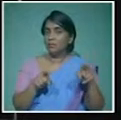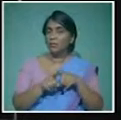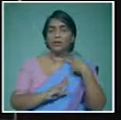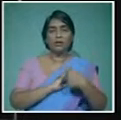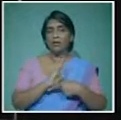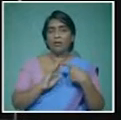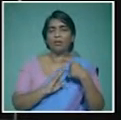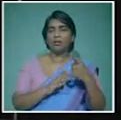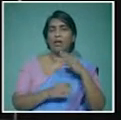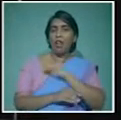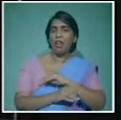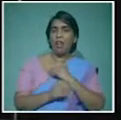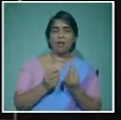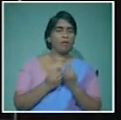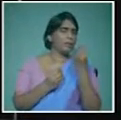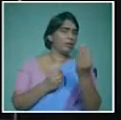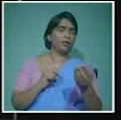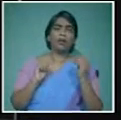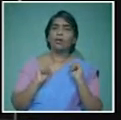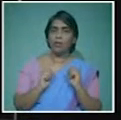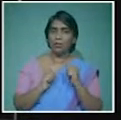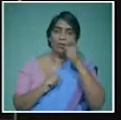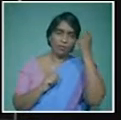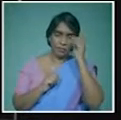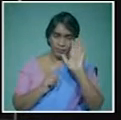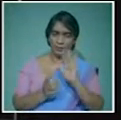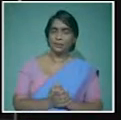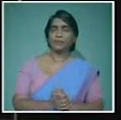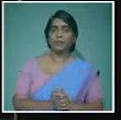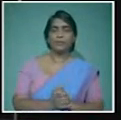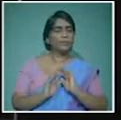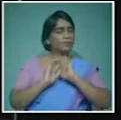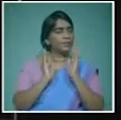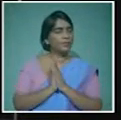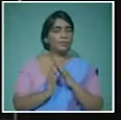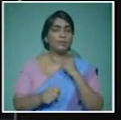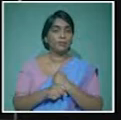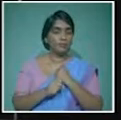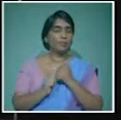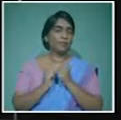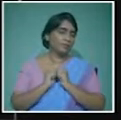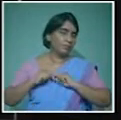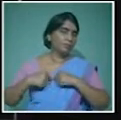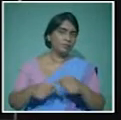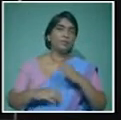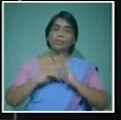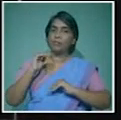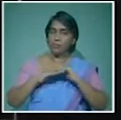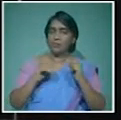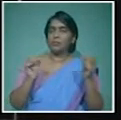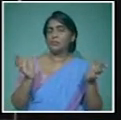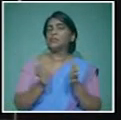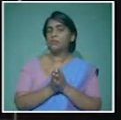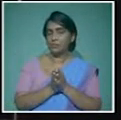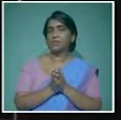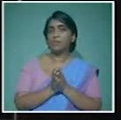රටට කොපමණ ප්‍රතිලාභයක් ලබා දෙනවාද යන්න සොයා බැලීම. සමස්ත රාජ්‍ය ව්‍යුහයටම මේ ක්‍රමවේදය අදාළ කළ